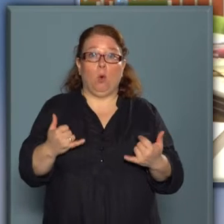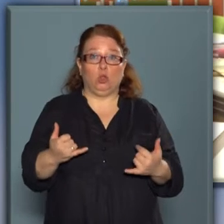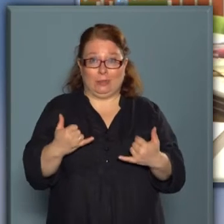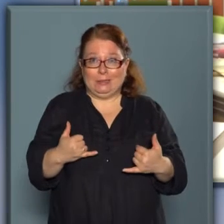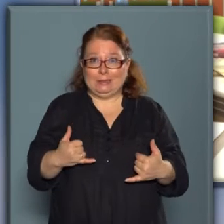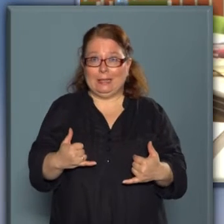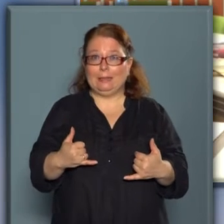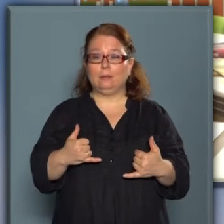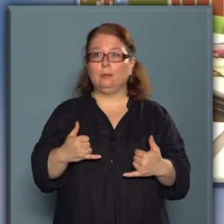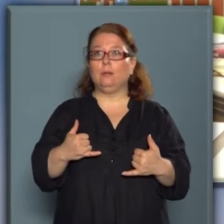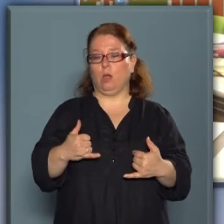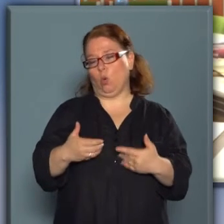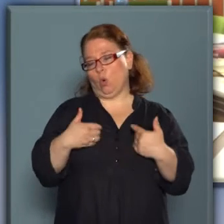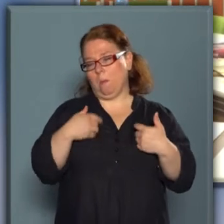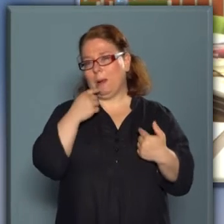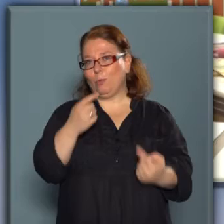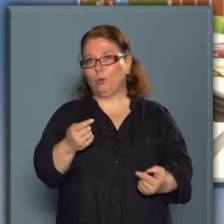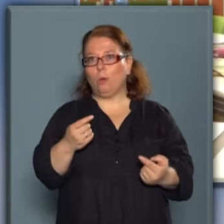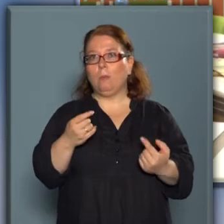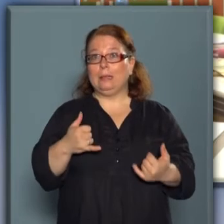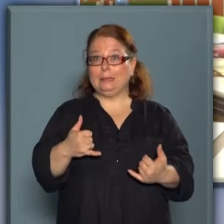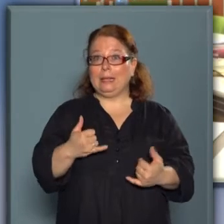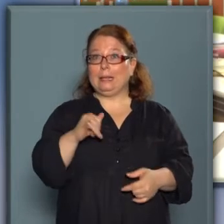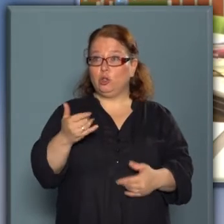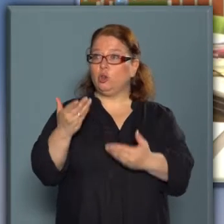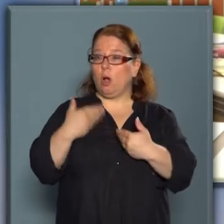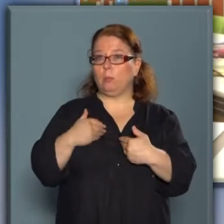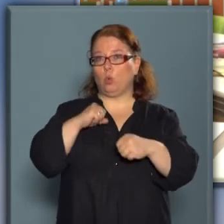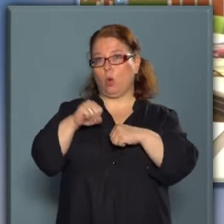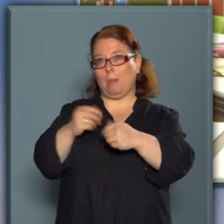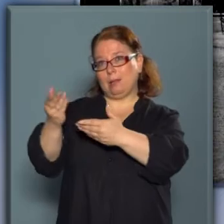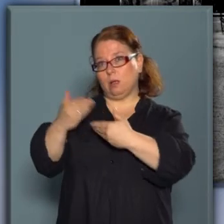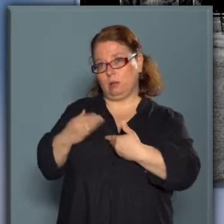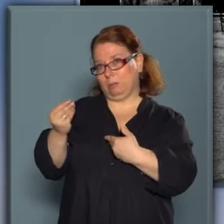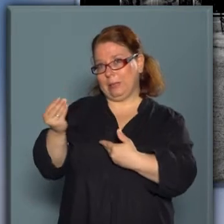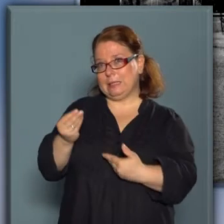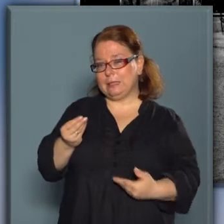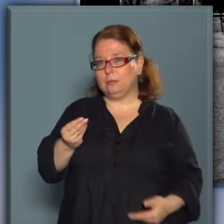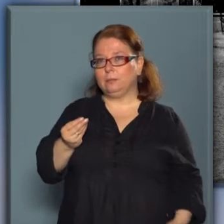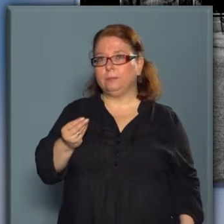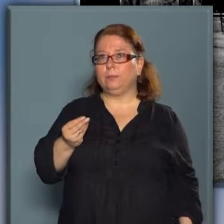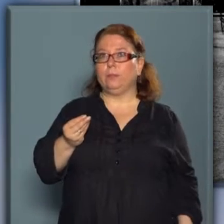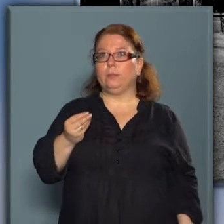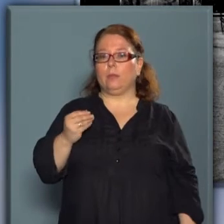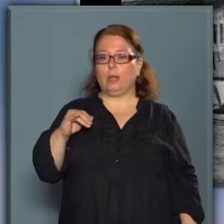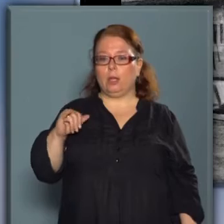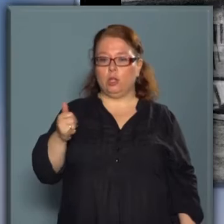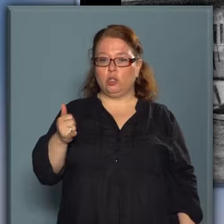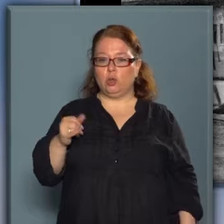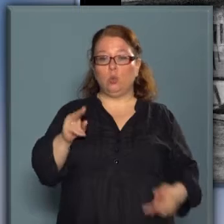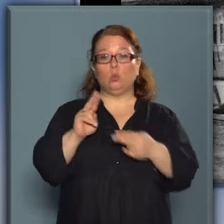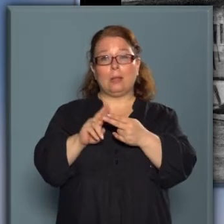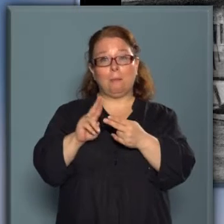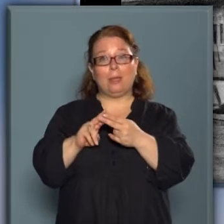Most az idei, ezt örömmel mondhatom, hogy idén is kaptunk az önkormányzattól pénzt, és